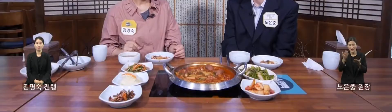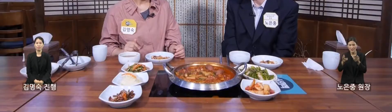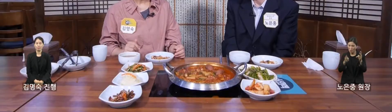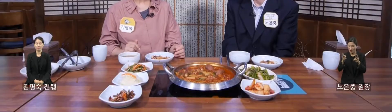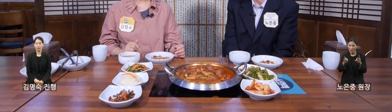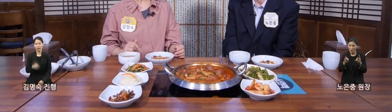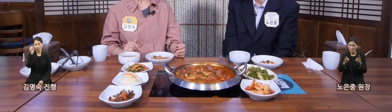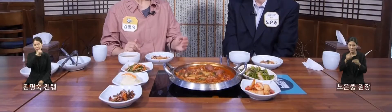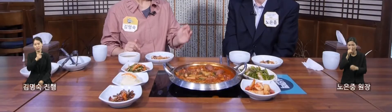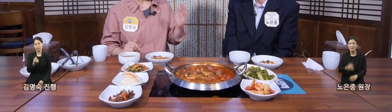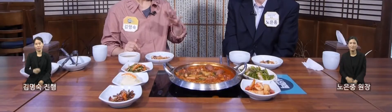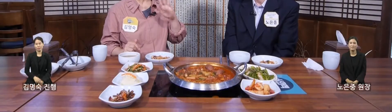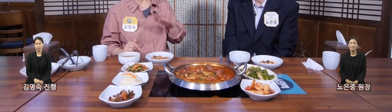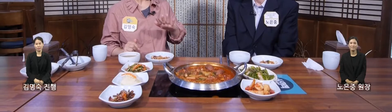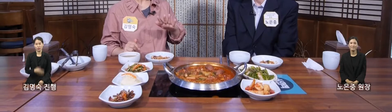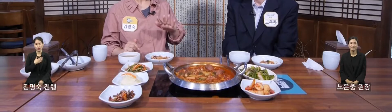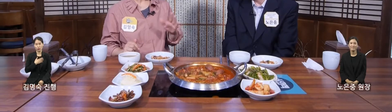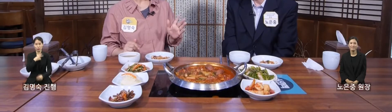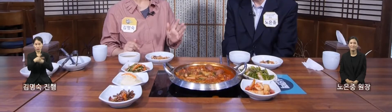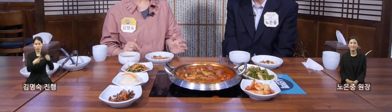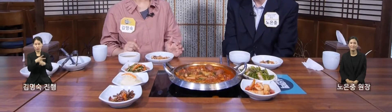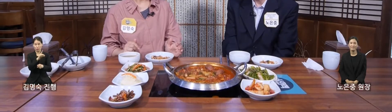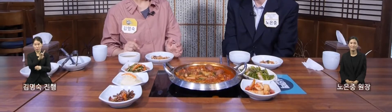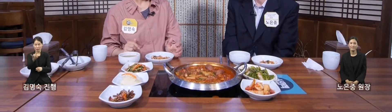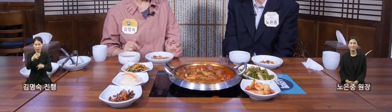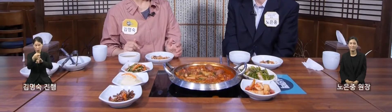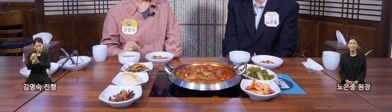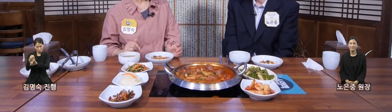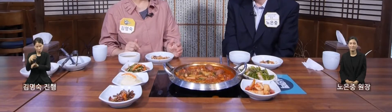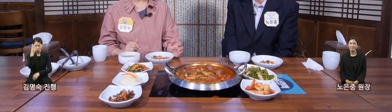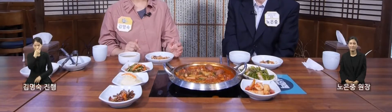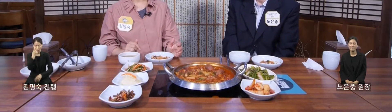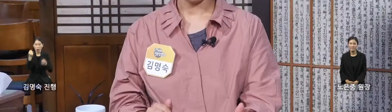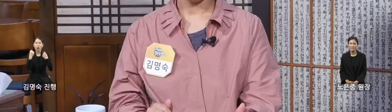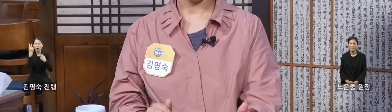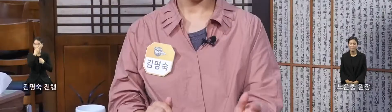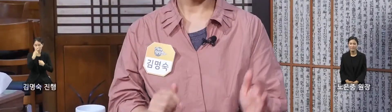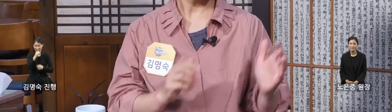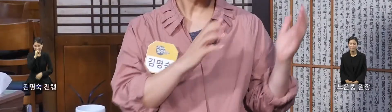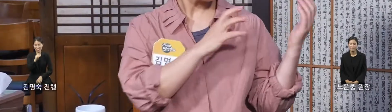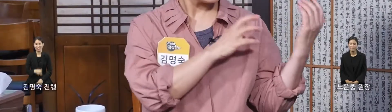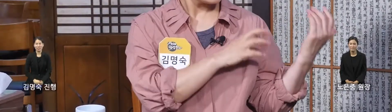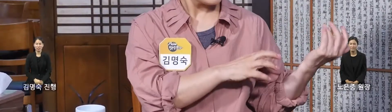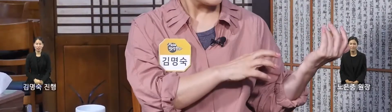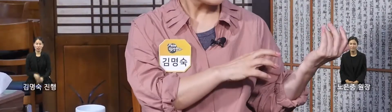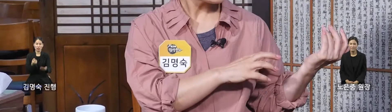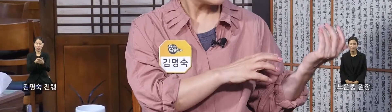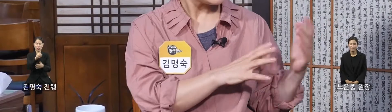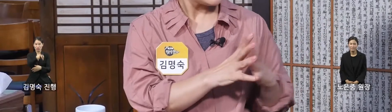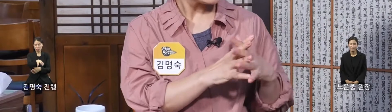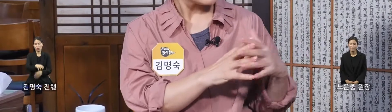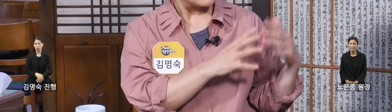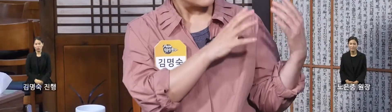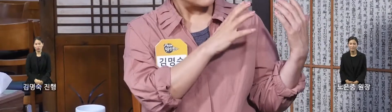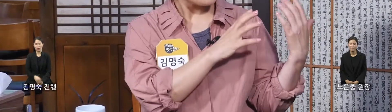하고 있습니다. 그러니까 저도 이제 뭐 2년마다 한 번씩 건강검진을 받기는 하는데, 그러니까 지정된 요즘은